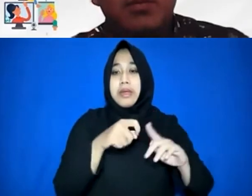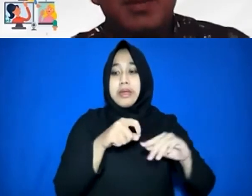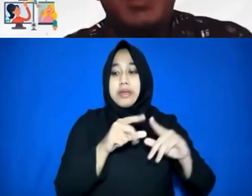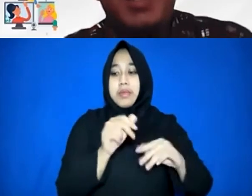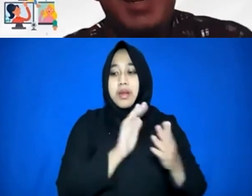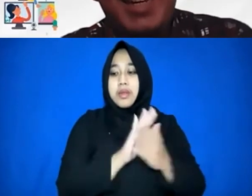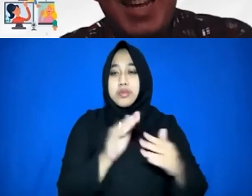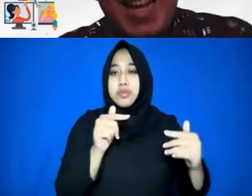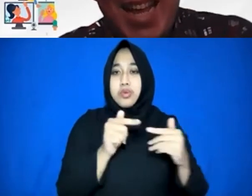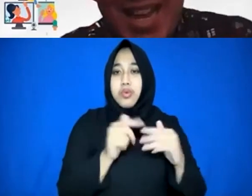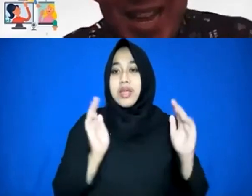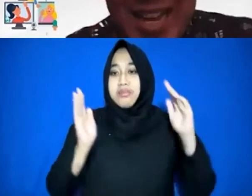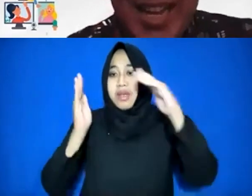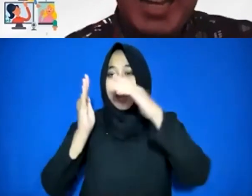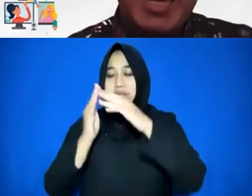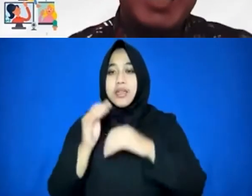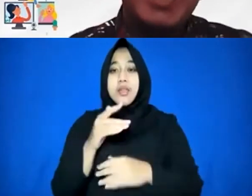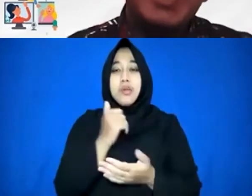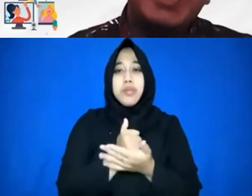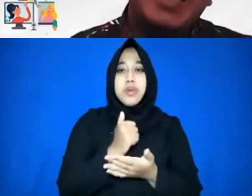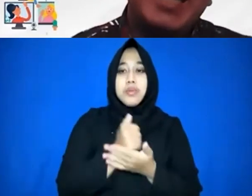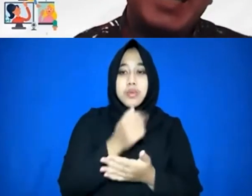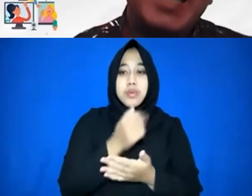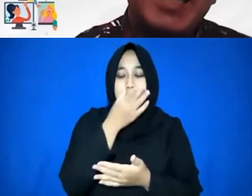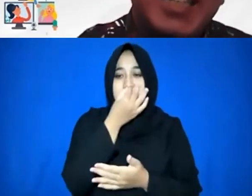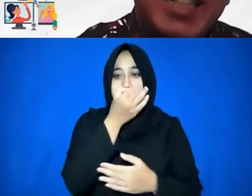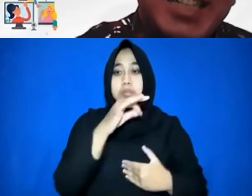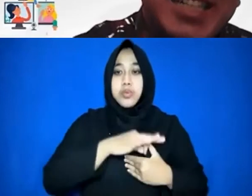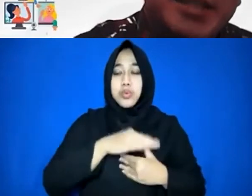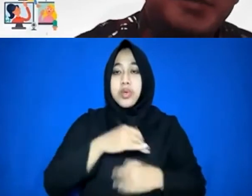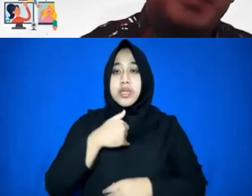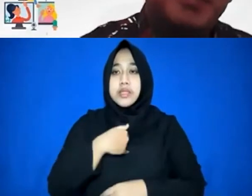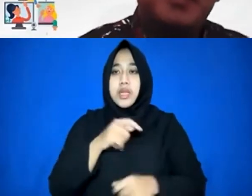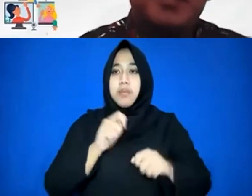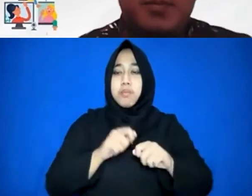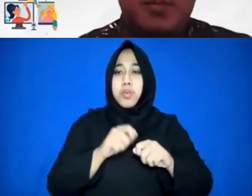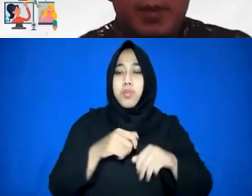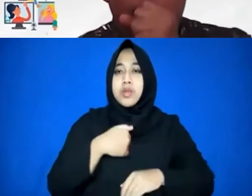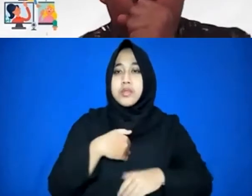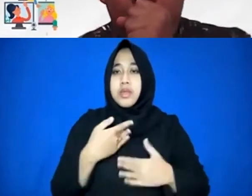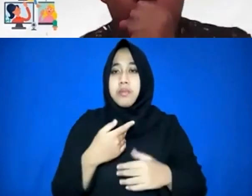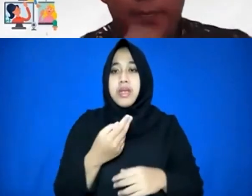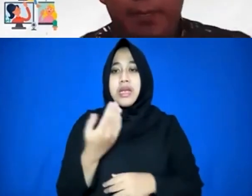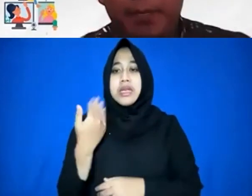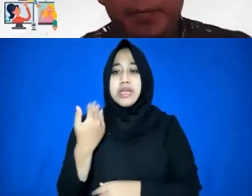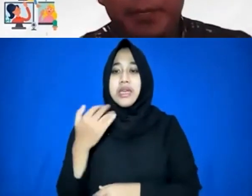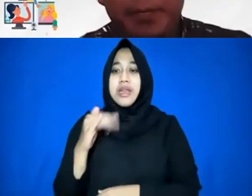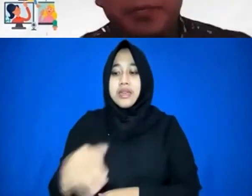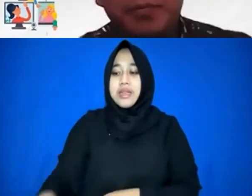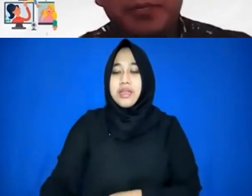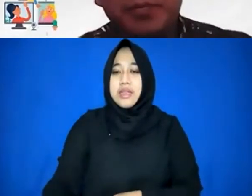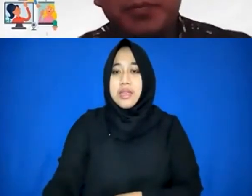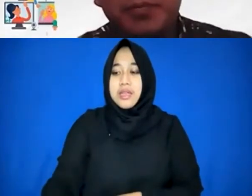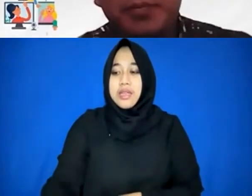saya di Makassar gitu. Itu sangat menguntungkan sekali dan membuat saya jadi ringan bebannya gitu. Itu